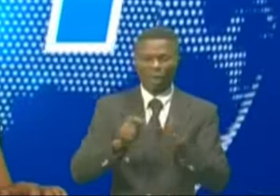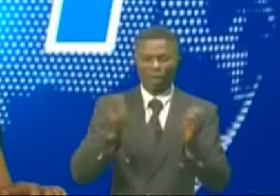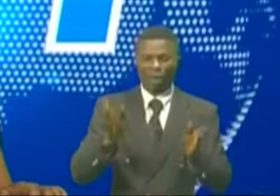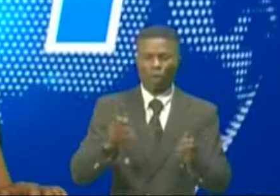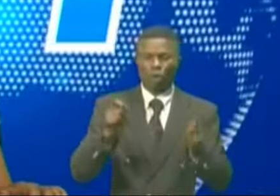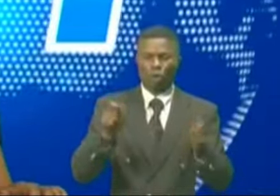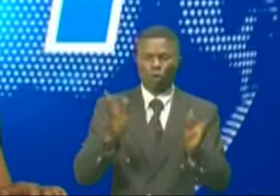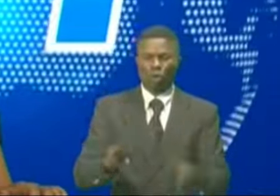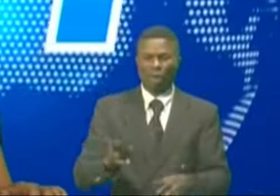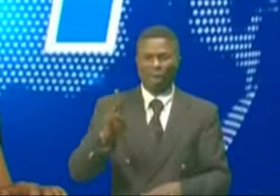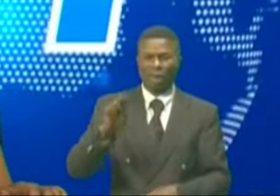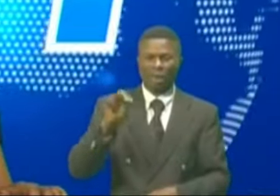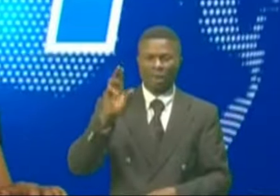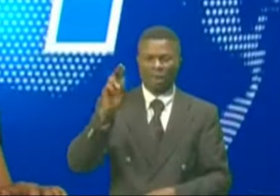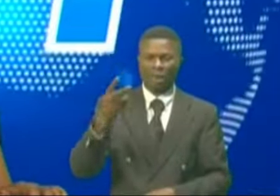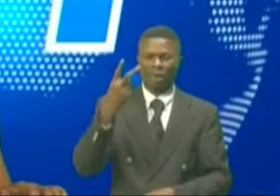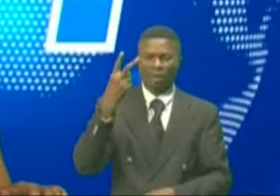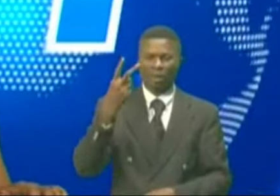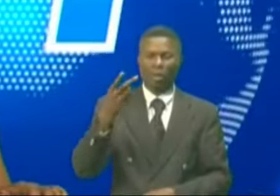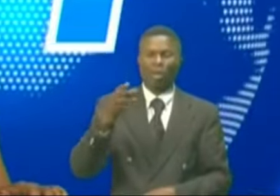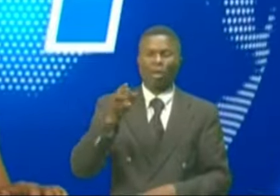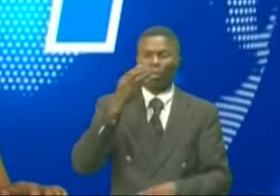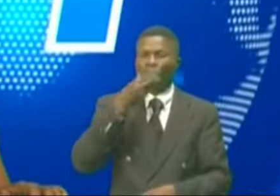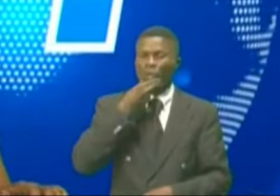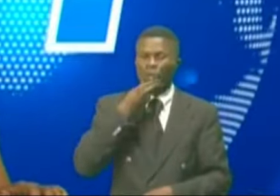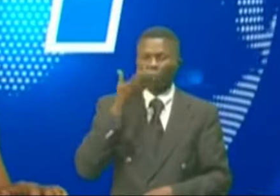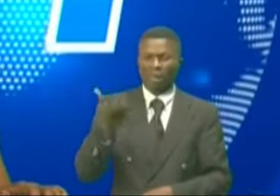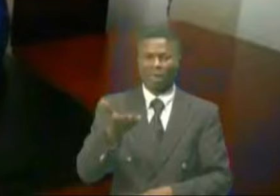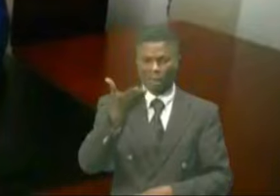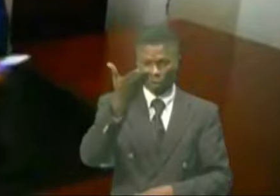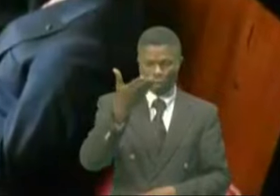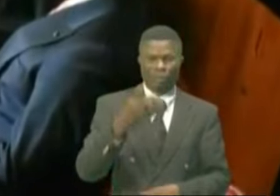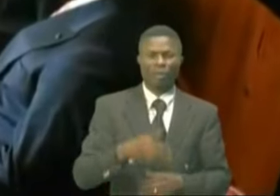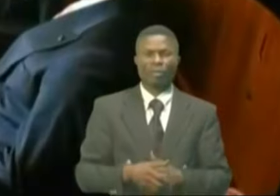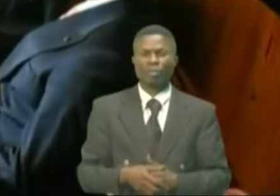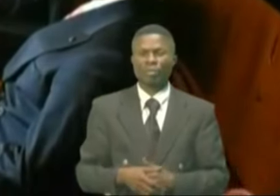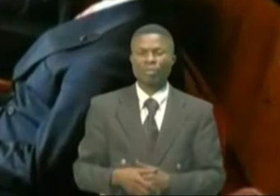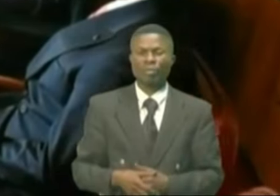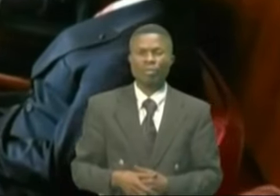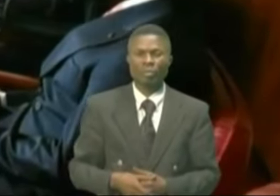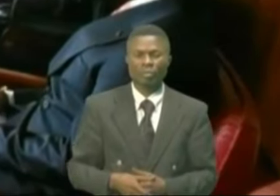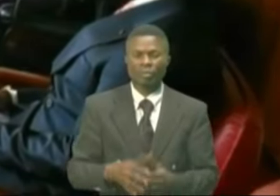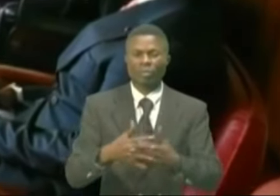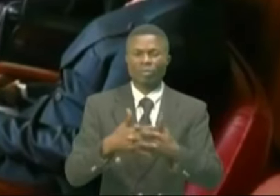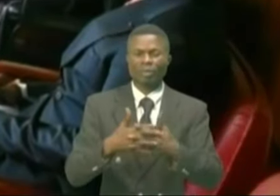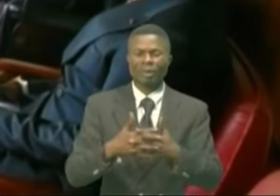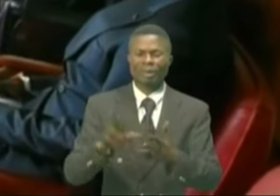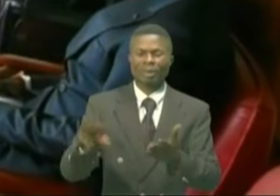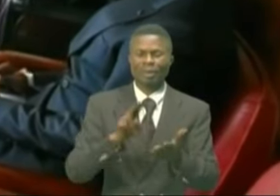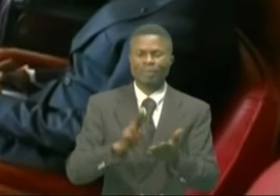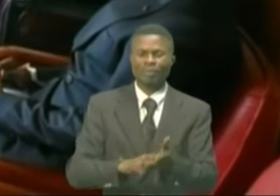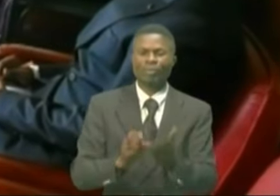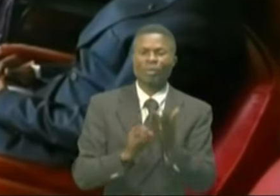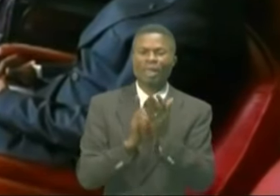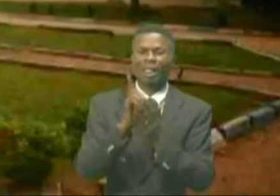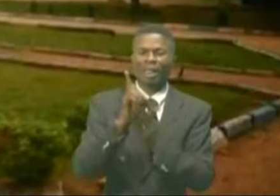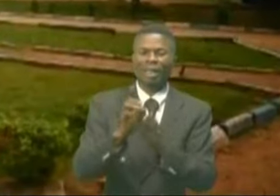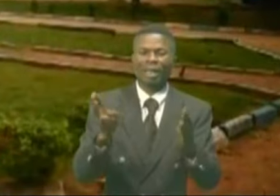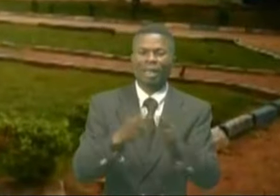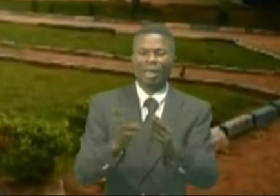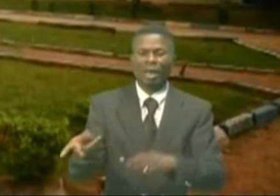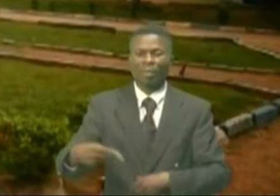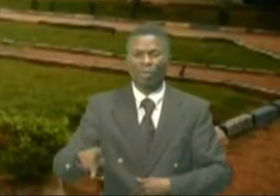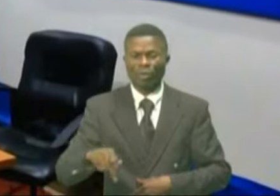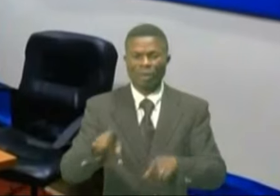Léon Omodo et Dédé Kabangou de la RTNC Mbujimayi. Un véritable partenariat est en gestation entre l'Assemblée provinciale